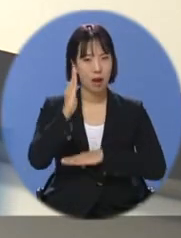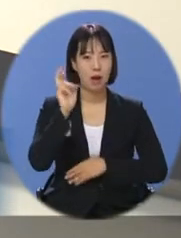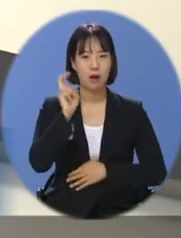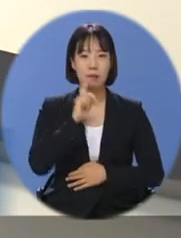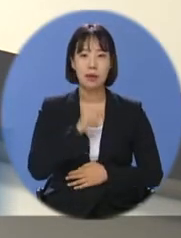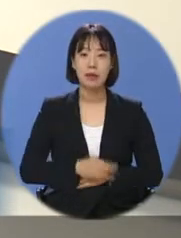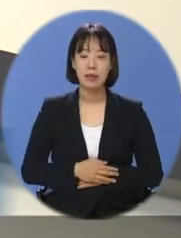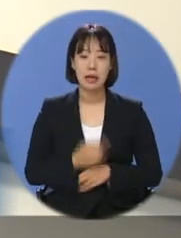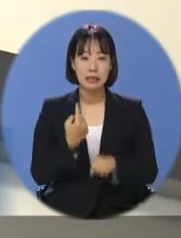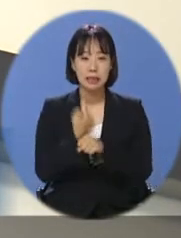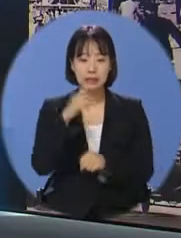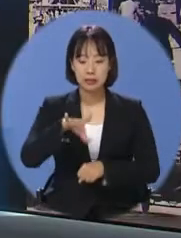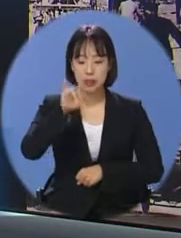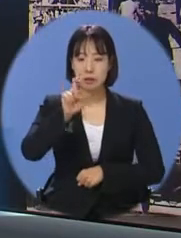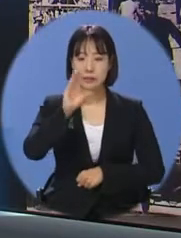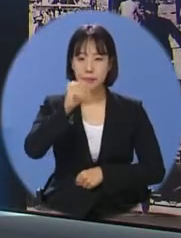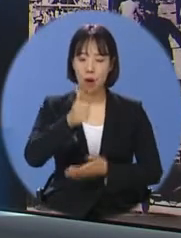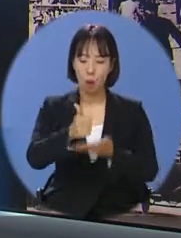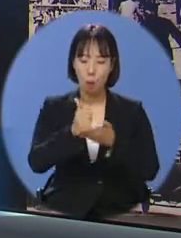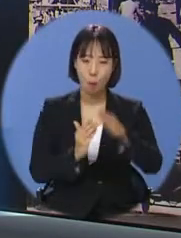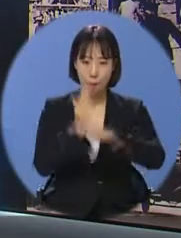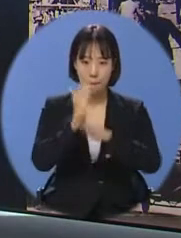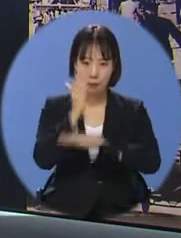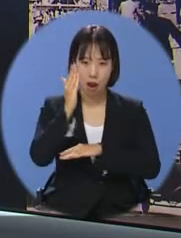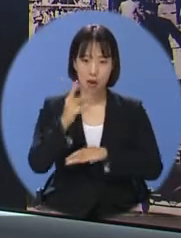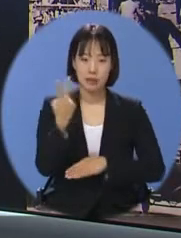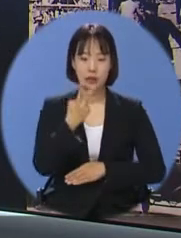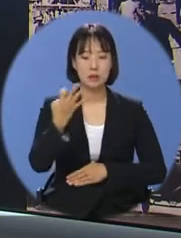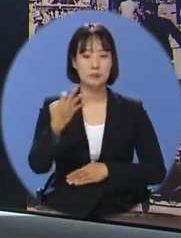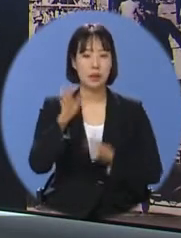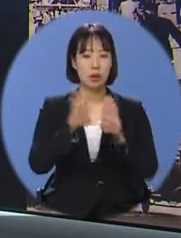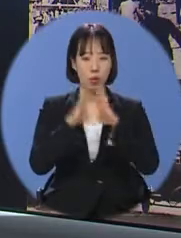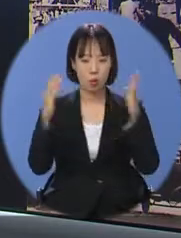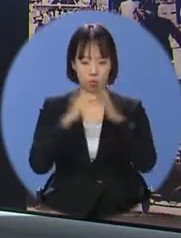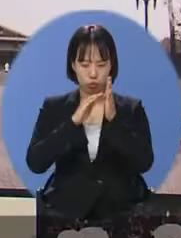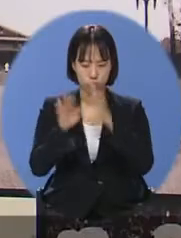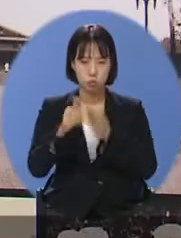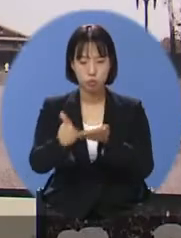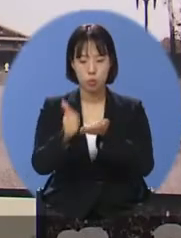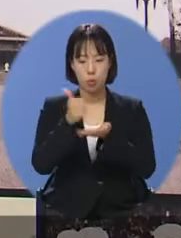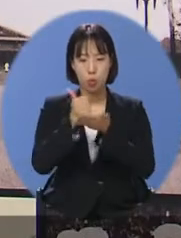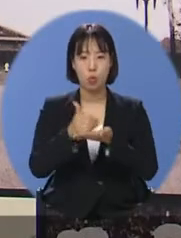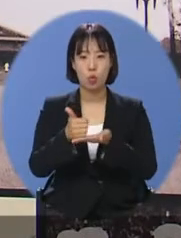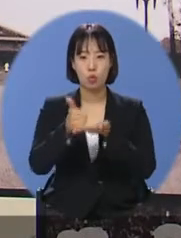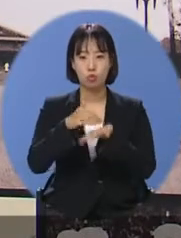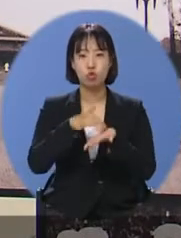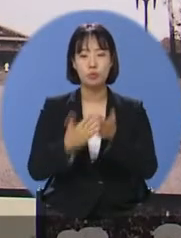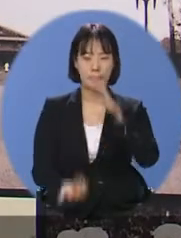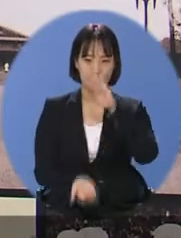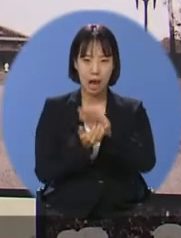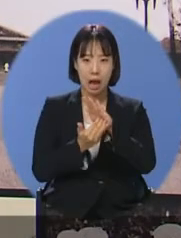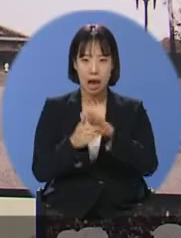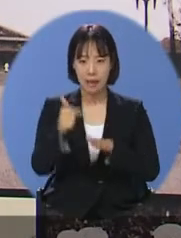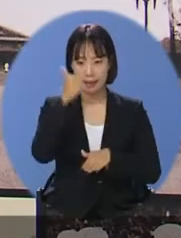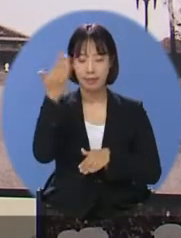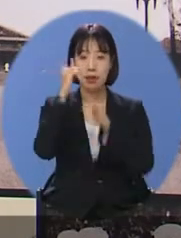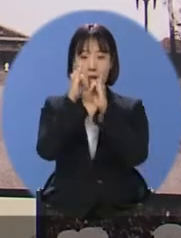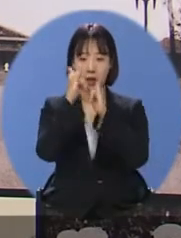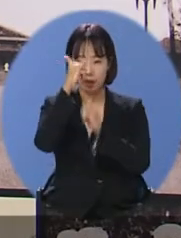내다봤습니다. 지난해 처음으로 10만 명을 넘어서며 2014년 개관 이래 최대 관람객을 기록한 목포 근대